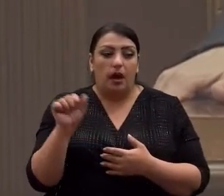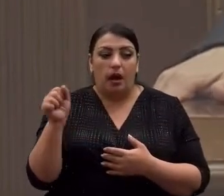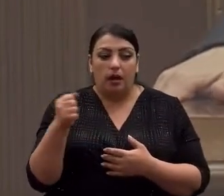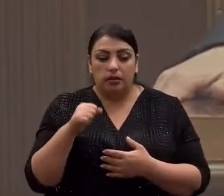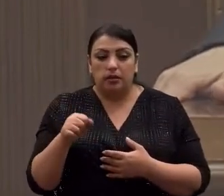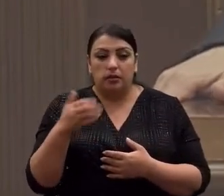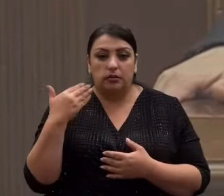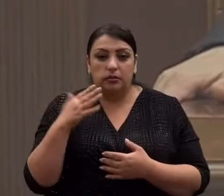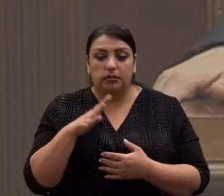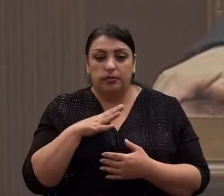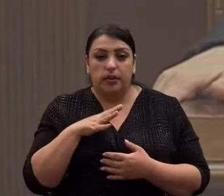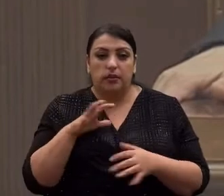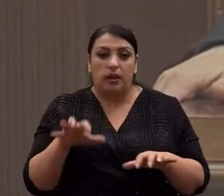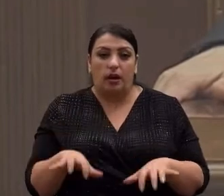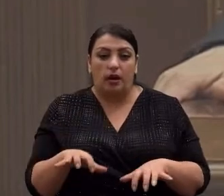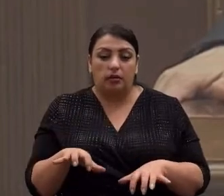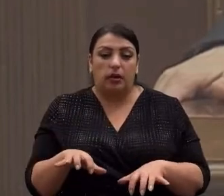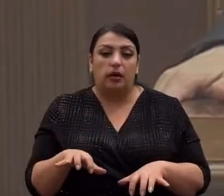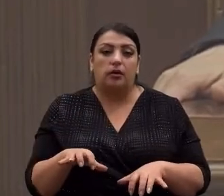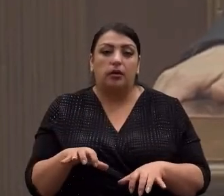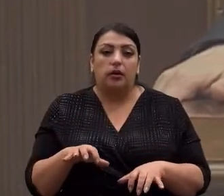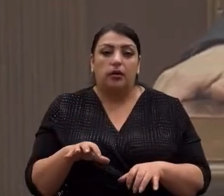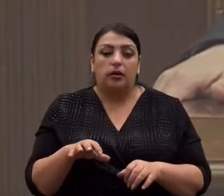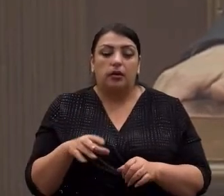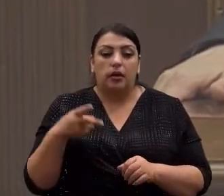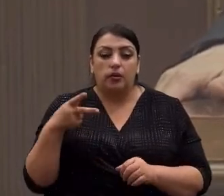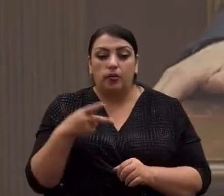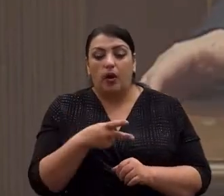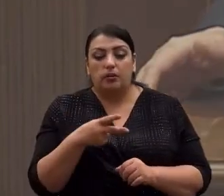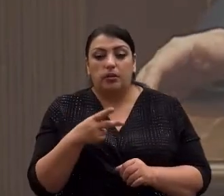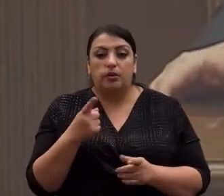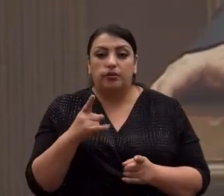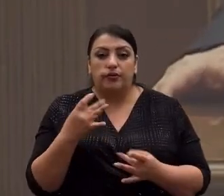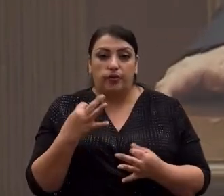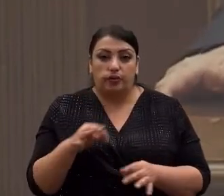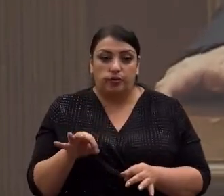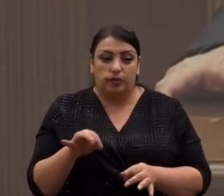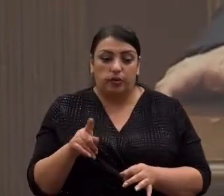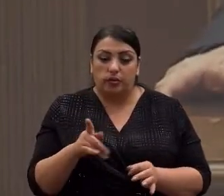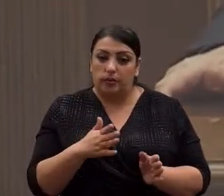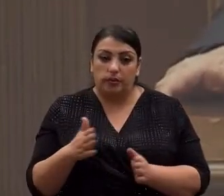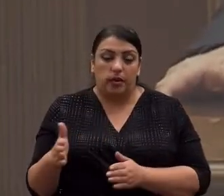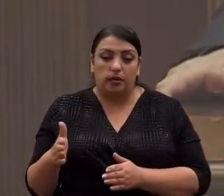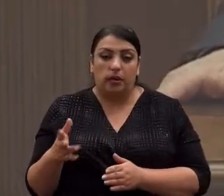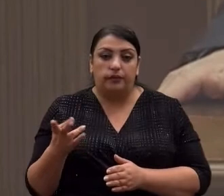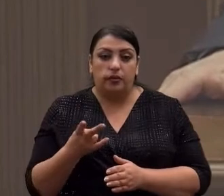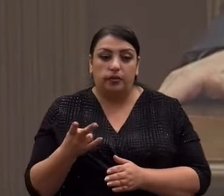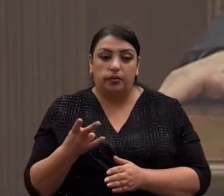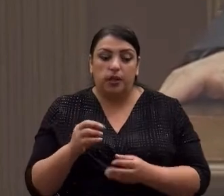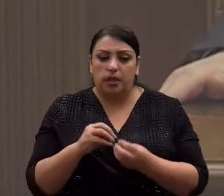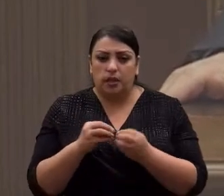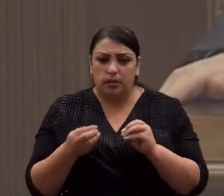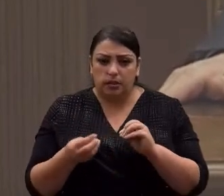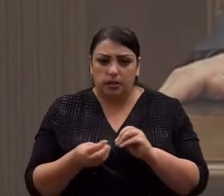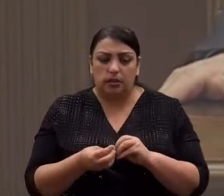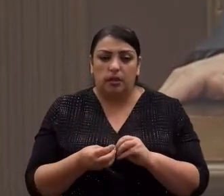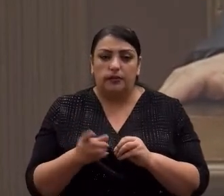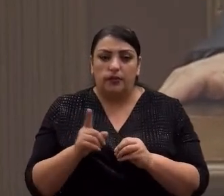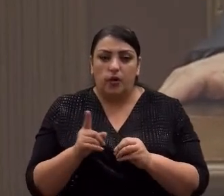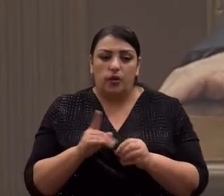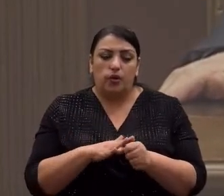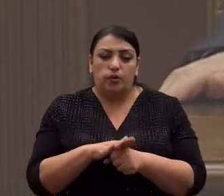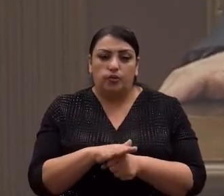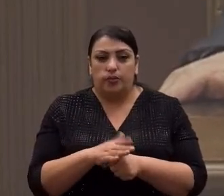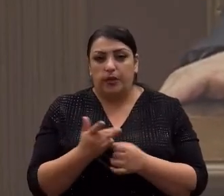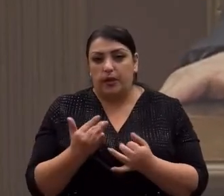Հանրապետության նախկին նախագահի կողմից 2000-ից ավել թույլտվություն, դրանք պետք է կարգավորվի, խնդիրներ են, որը լուծումներ